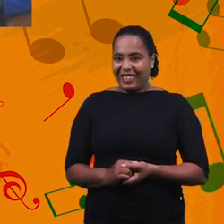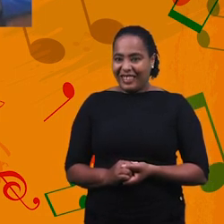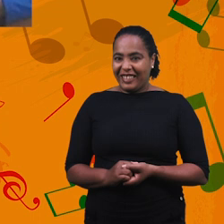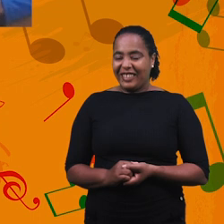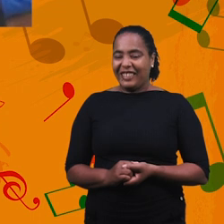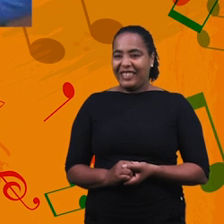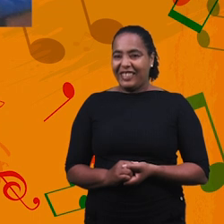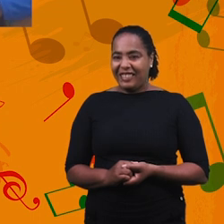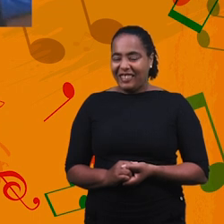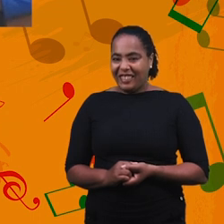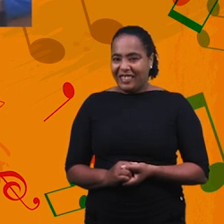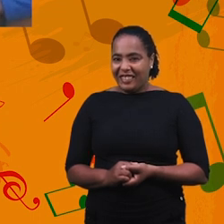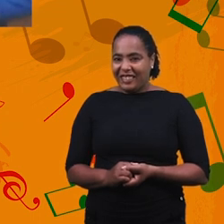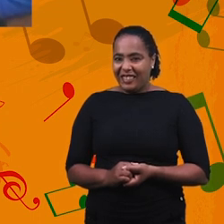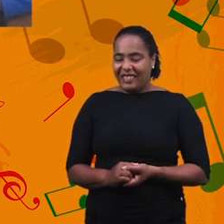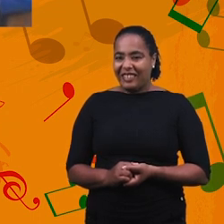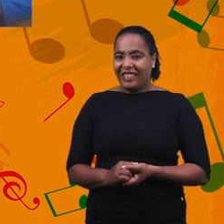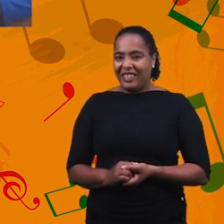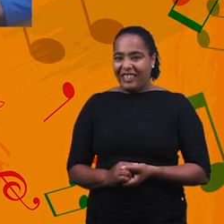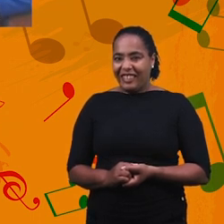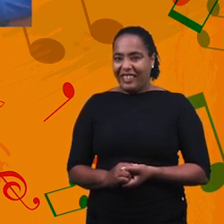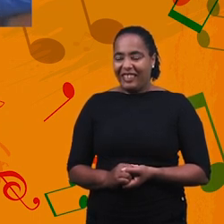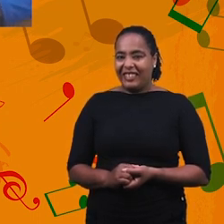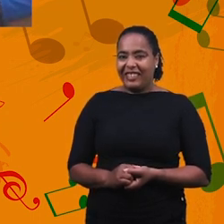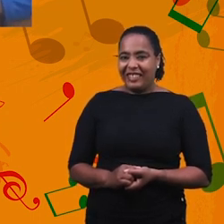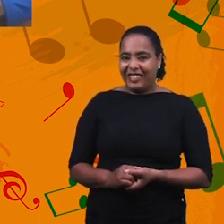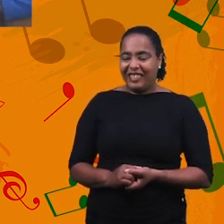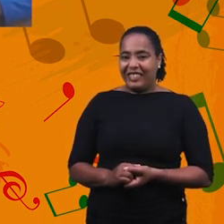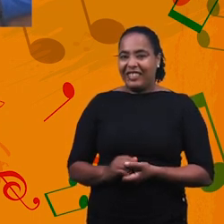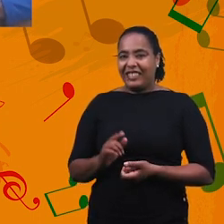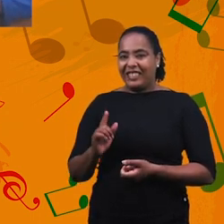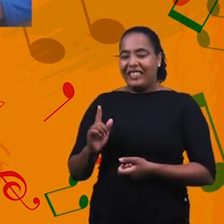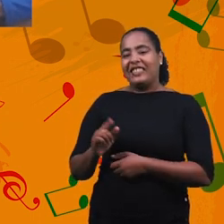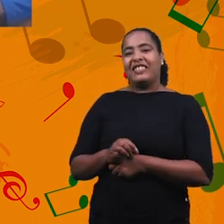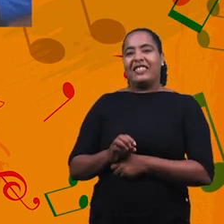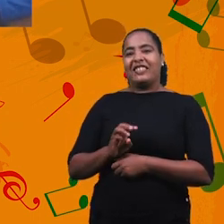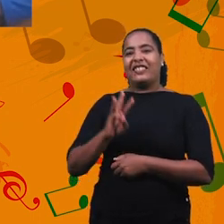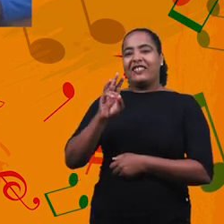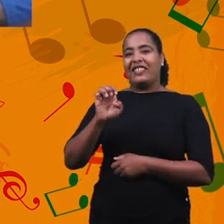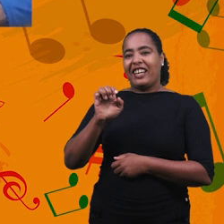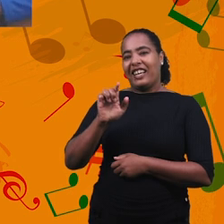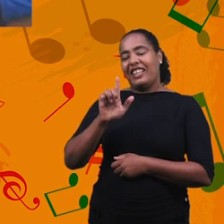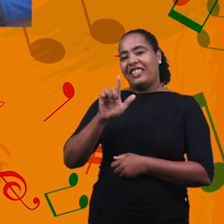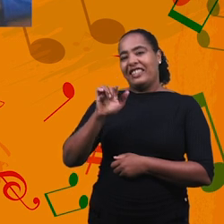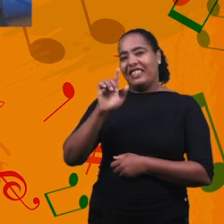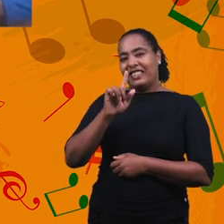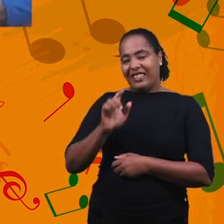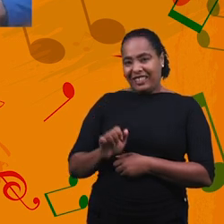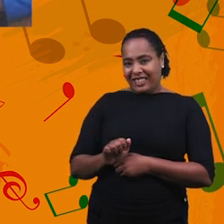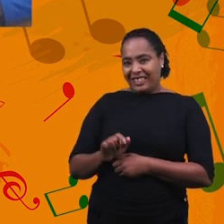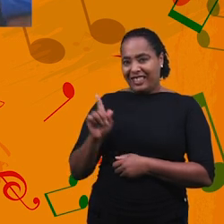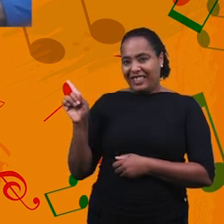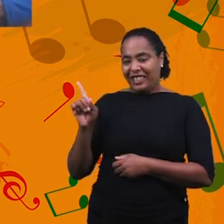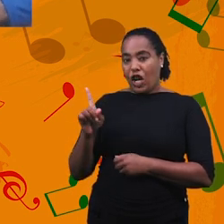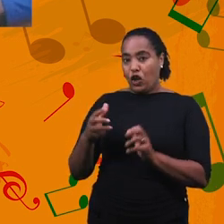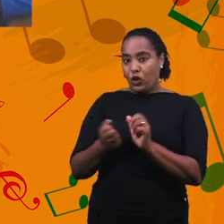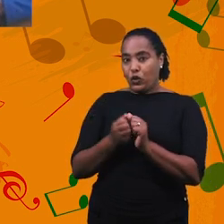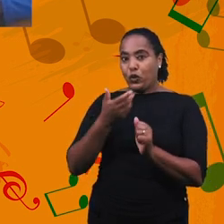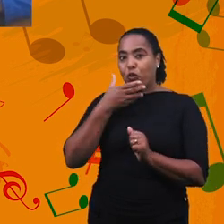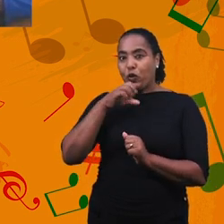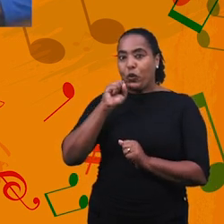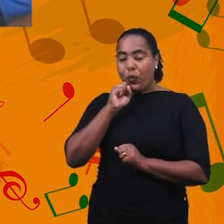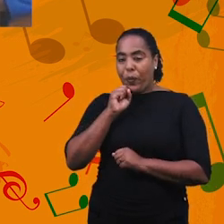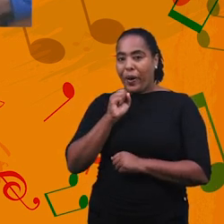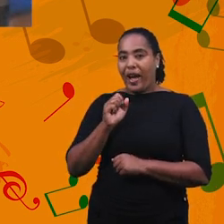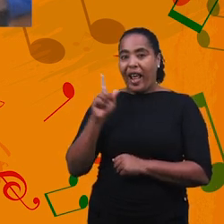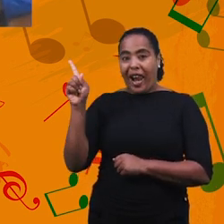Celui-là, c'est Esdras Wesley, adolescent de 13 ans qui joue avec son père. Ils viennent de Barra Mansa, Rio